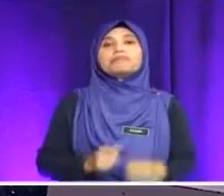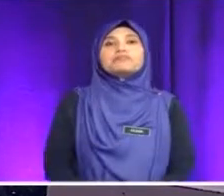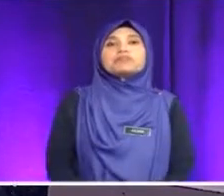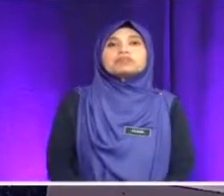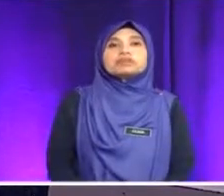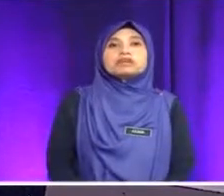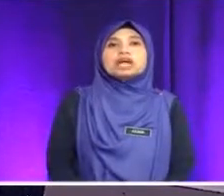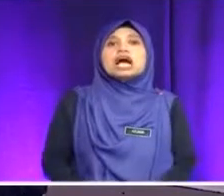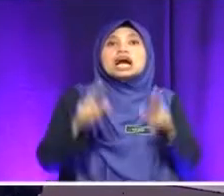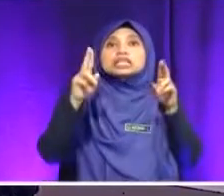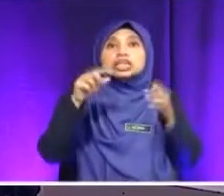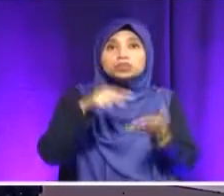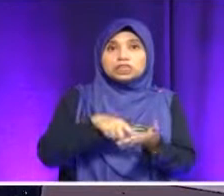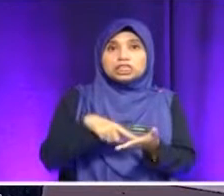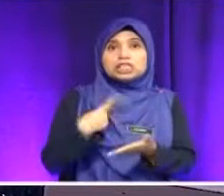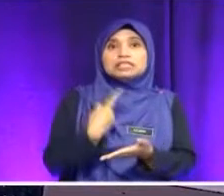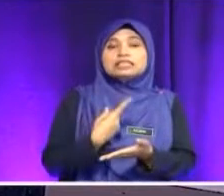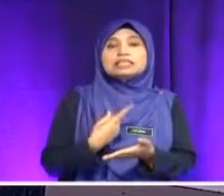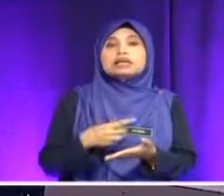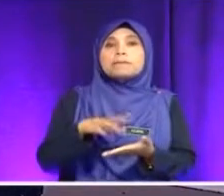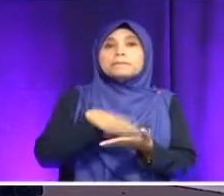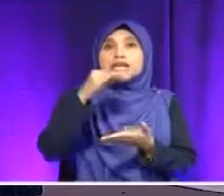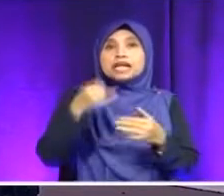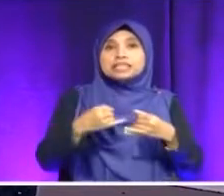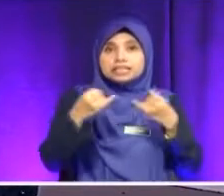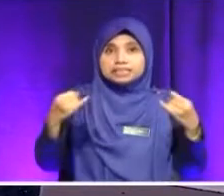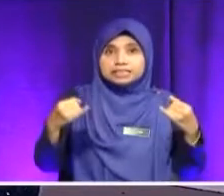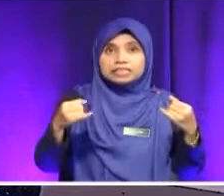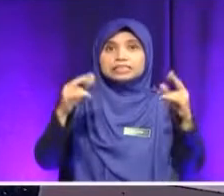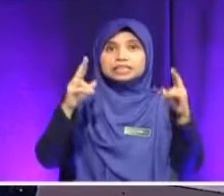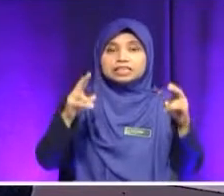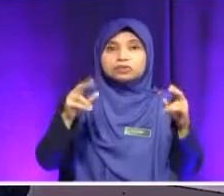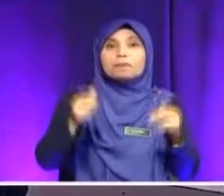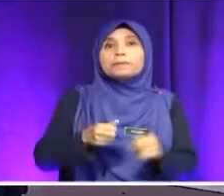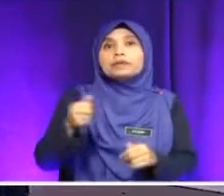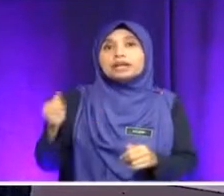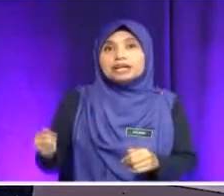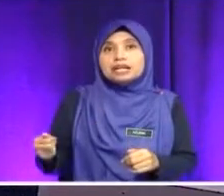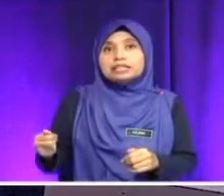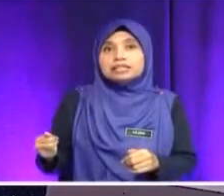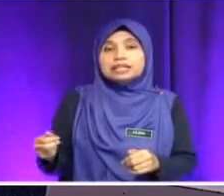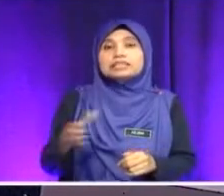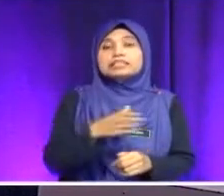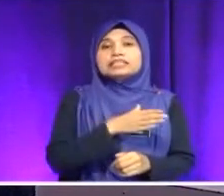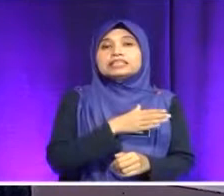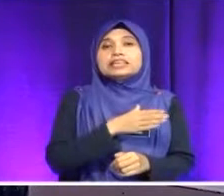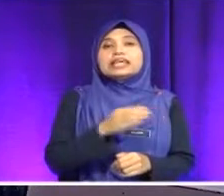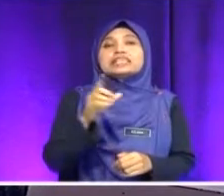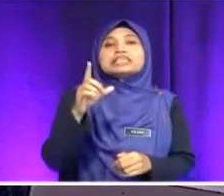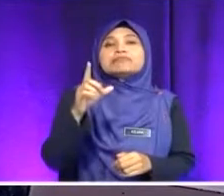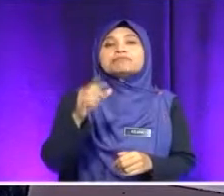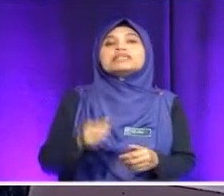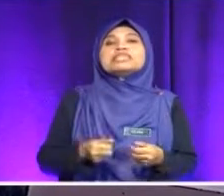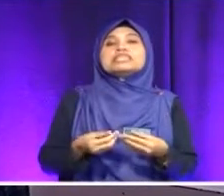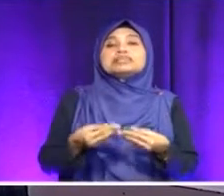dalam tajuk ini kita akan belajar jenis-jenis untuk peralatan perabot dan juga linen penyajian oke Ada tiga peralatan